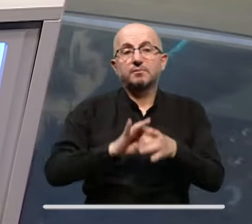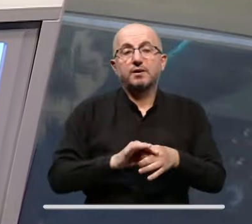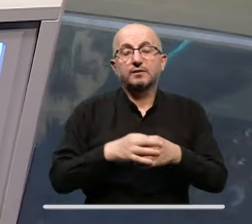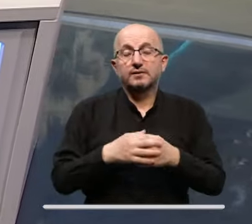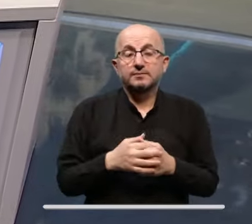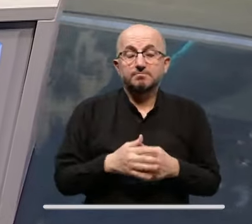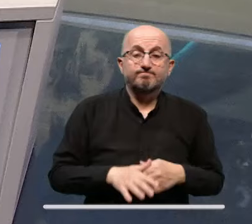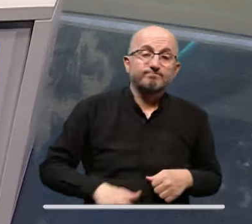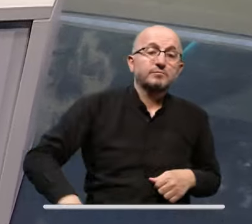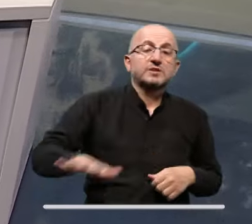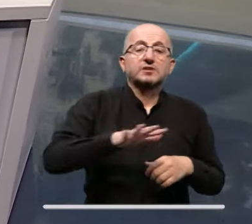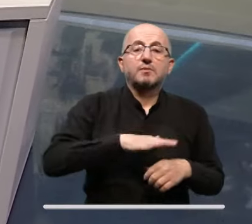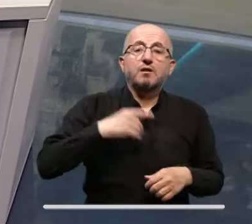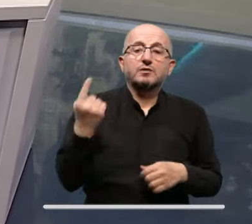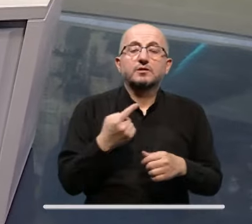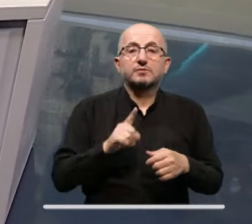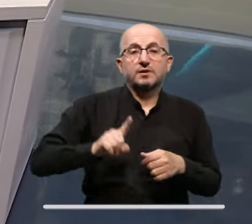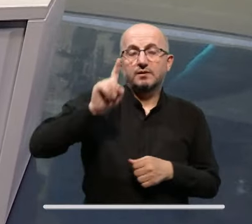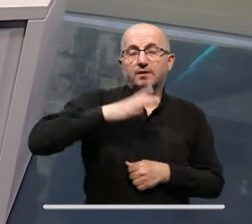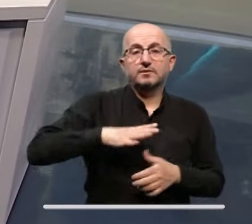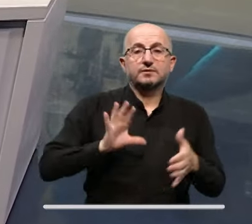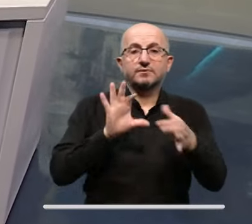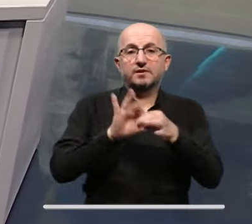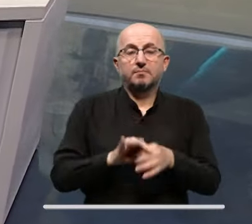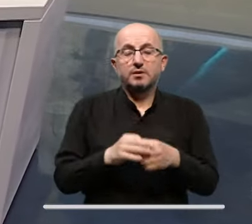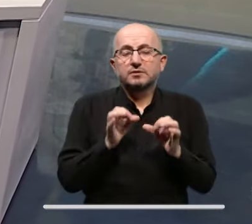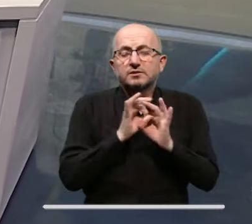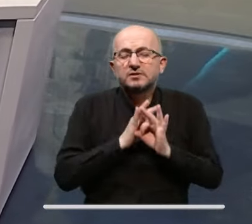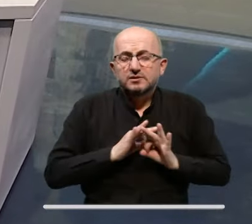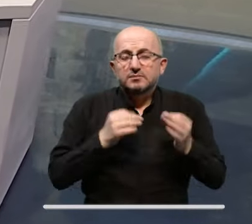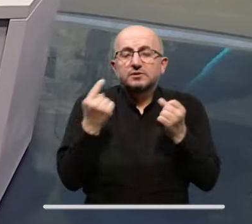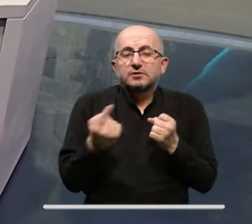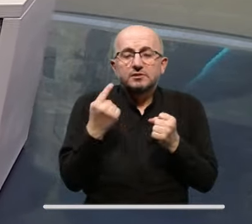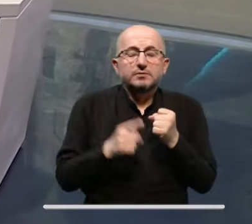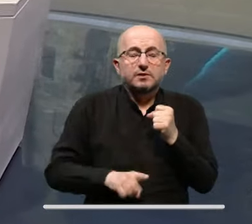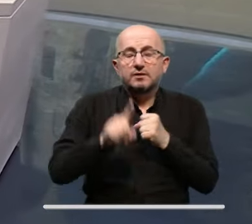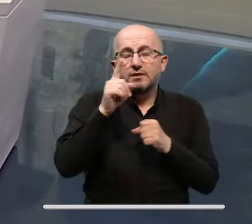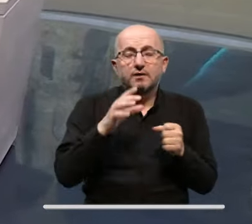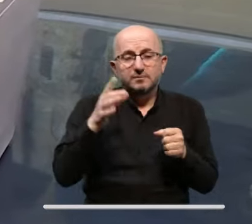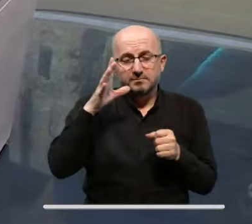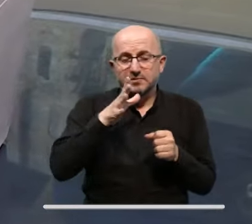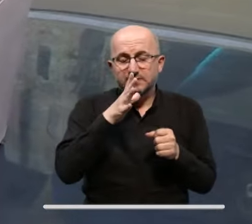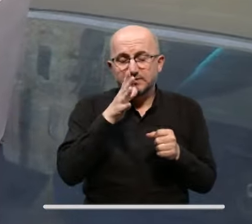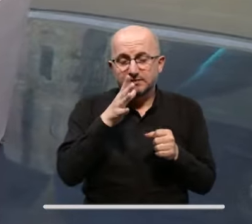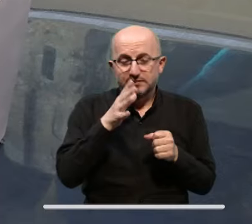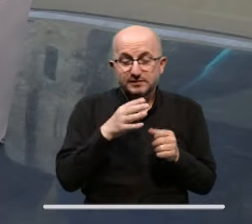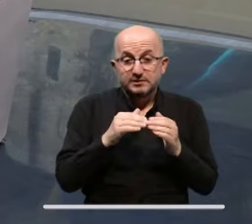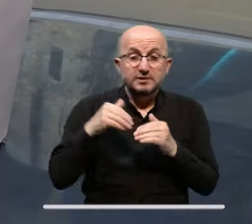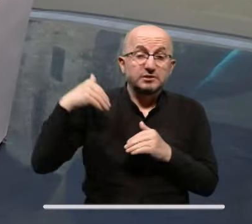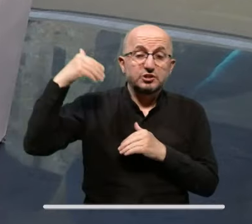Bizim her şeyimiz Allah'ın dilemesine bağlıdır hiçbir şeyimiz Allah'ın bilgisinden ve iradesinin